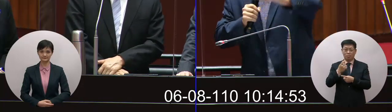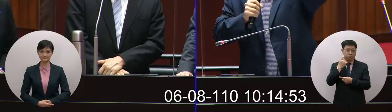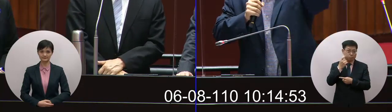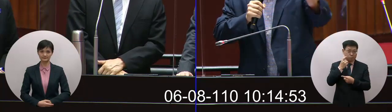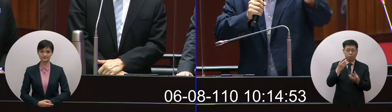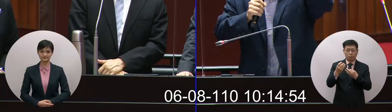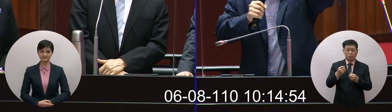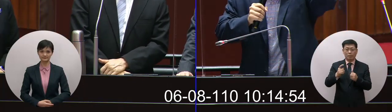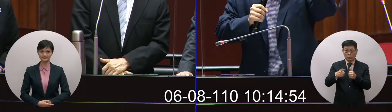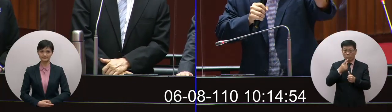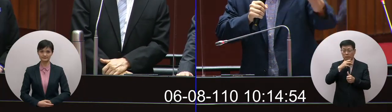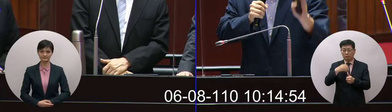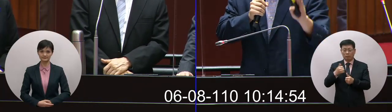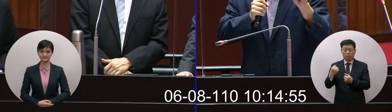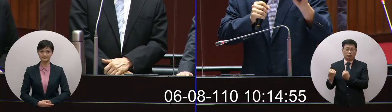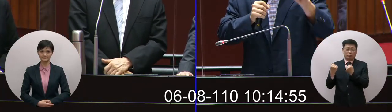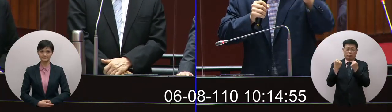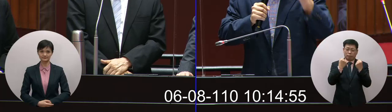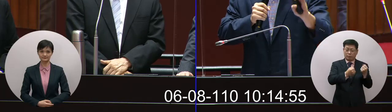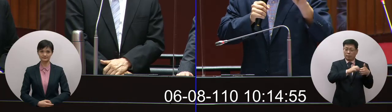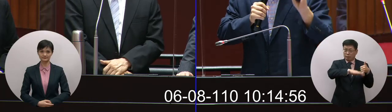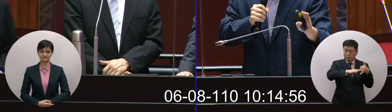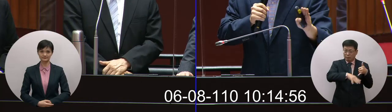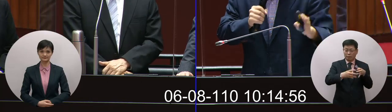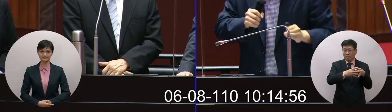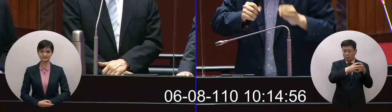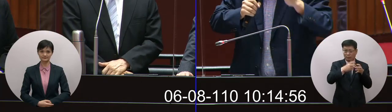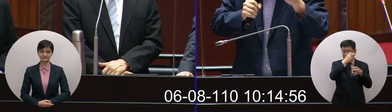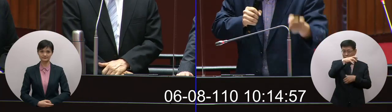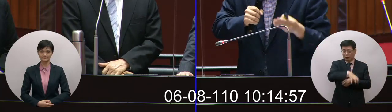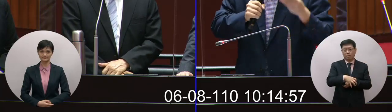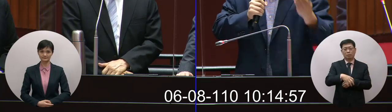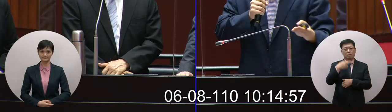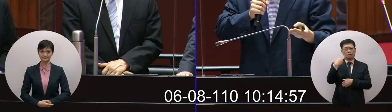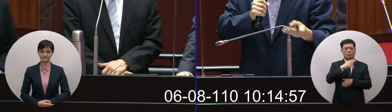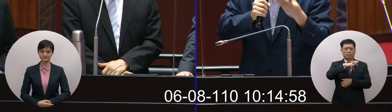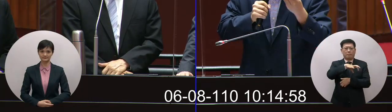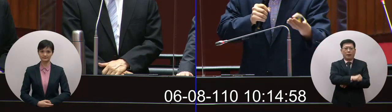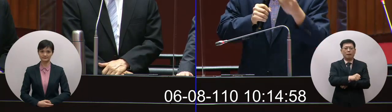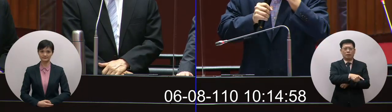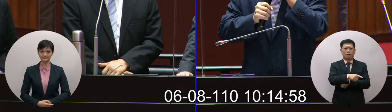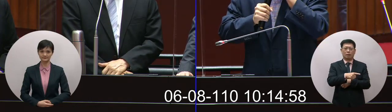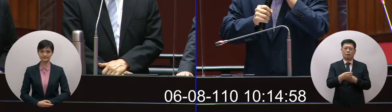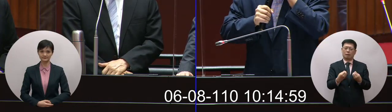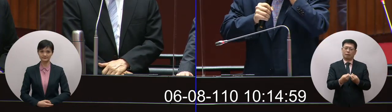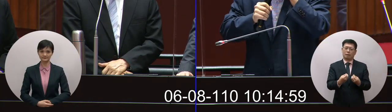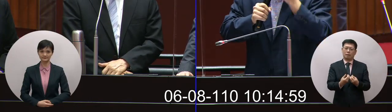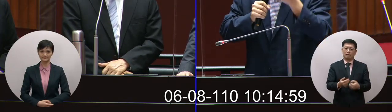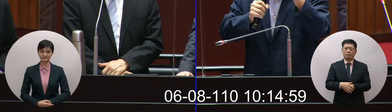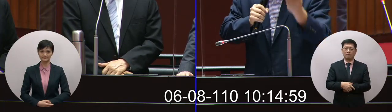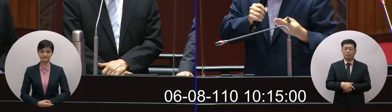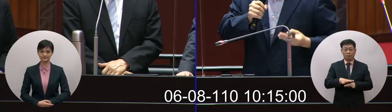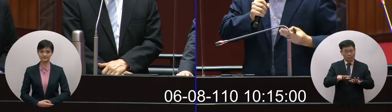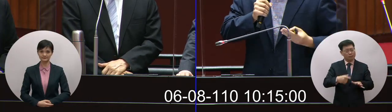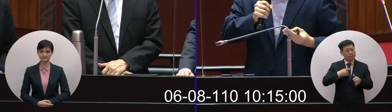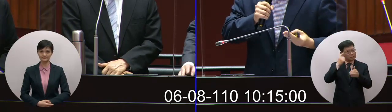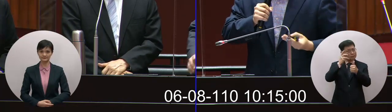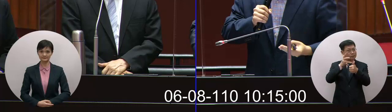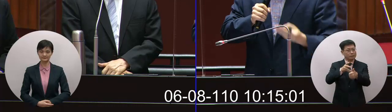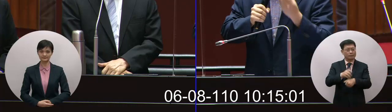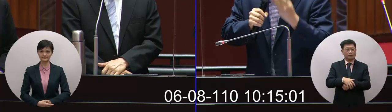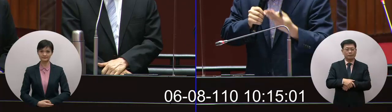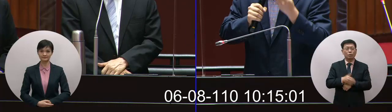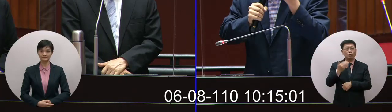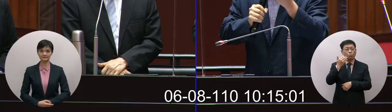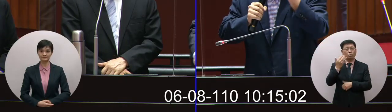把他送到这个南部县市的集中检疫所，但是他又占了这个集中检疫所的空间，所以我要请教，就是